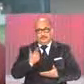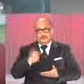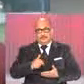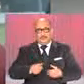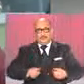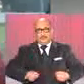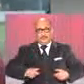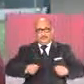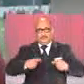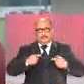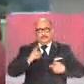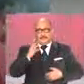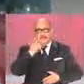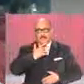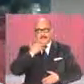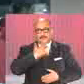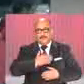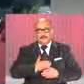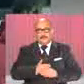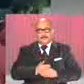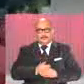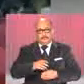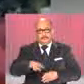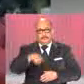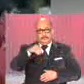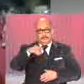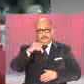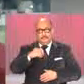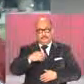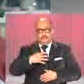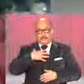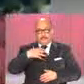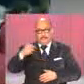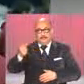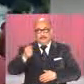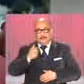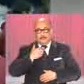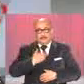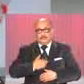إن شاء الله ربي معنا ونكونوا معناها في حد ثقة الناس فينا، وإن شاء الله ربي معنا.